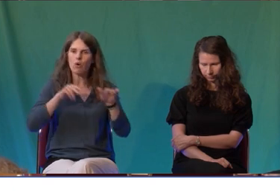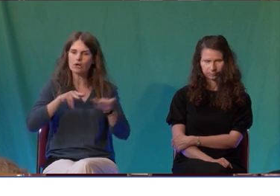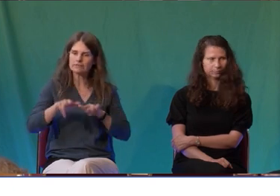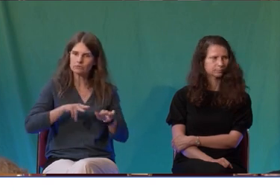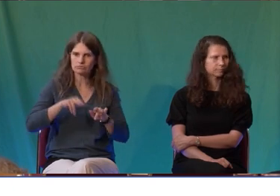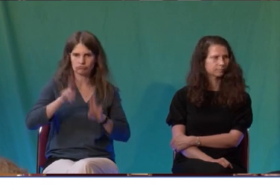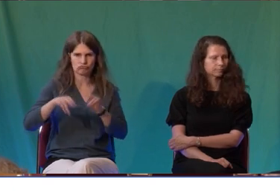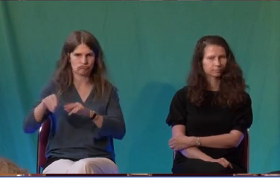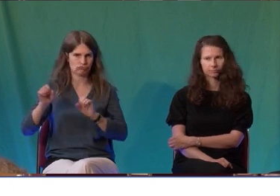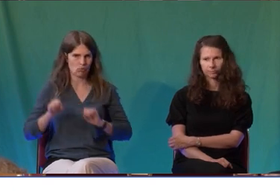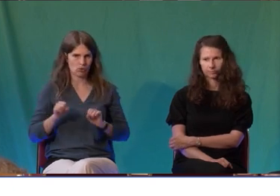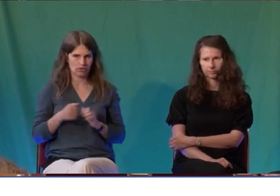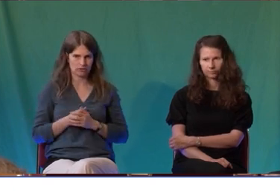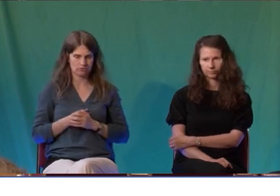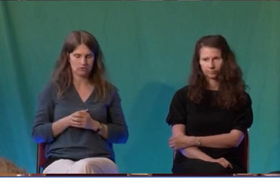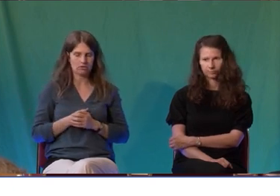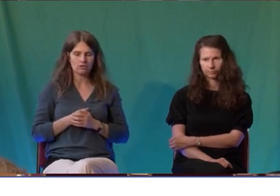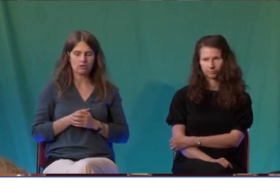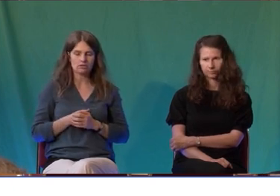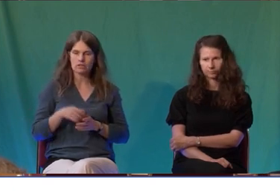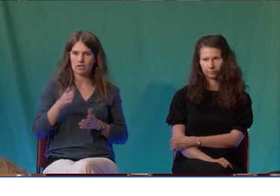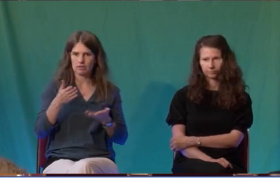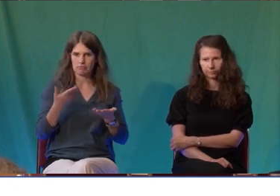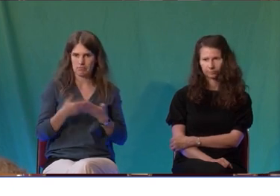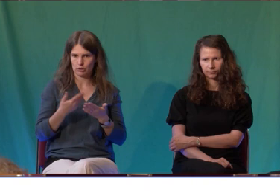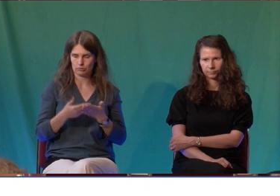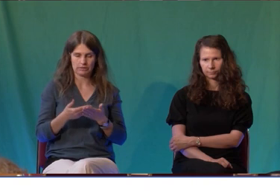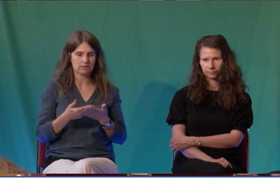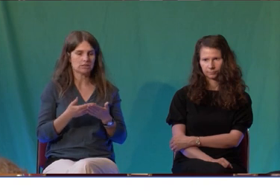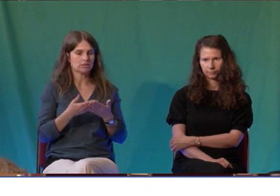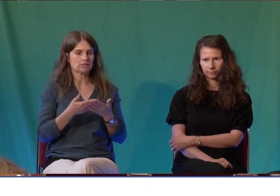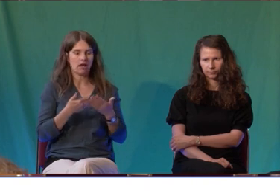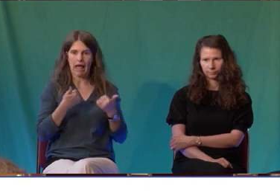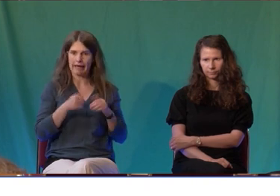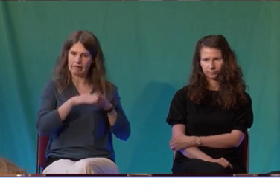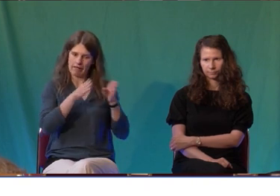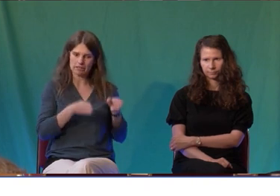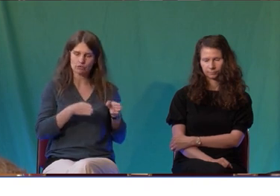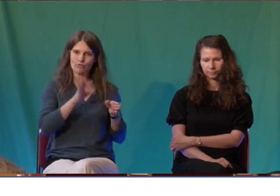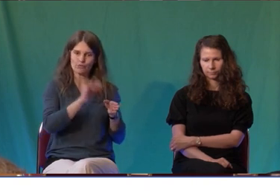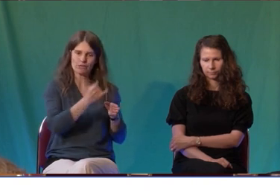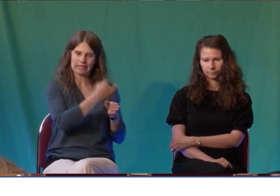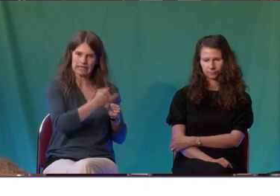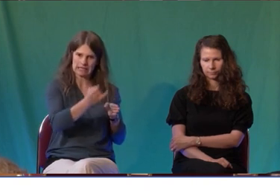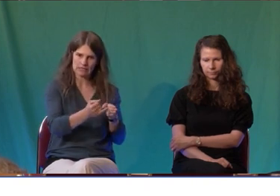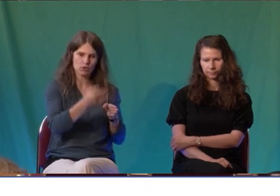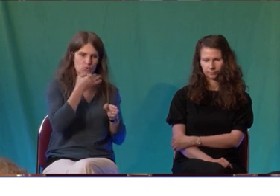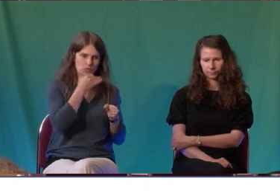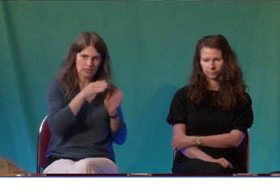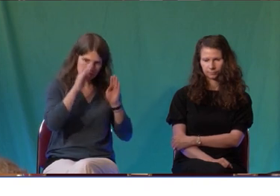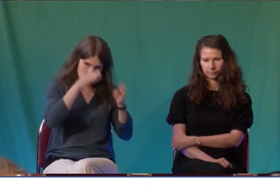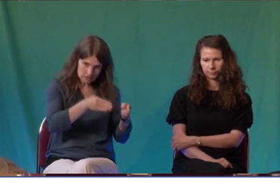kann nur sich um die Kinder und Jugendlichen kümmern oder auch um die Eltern